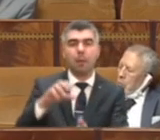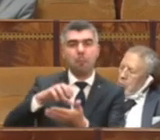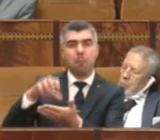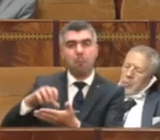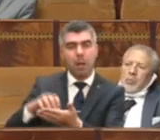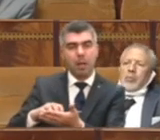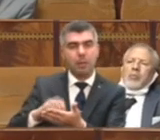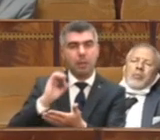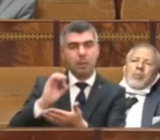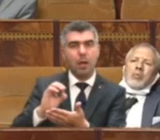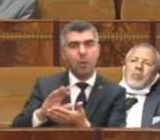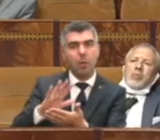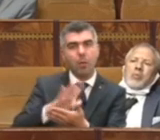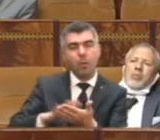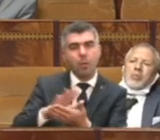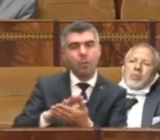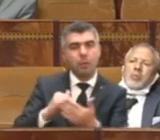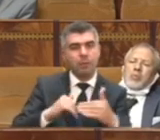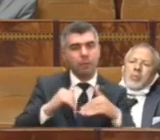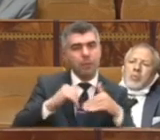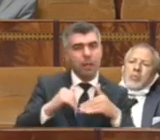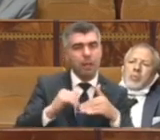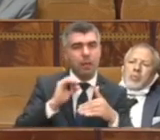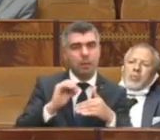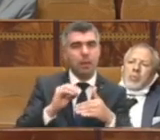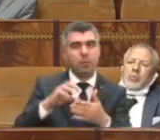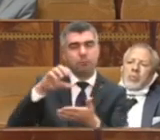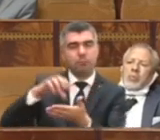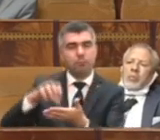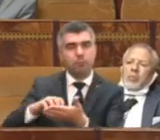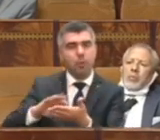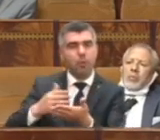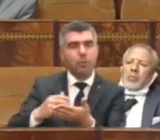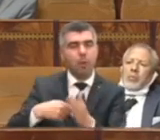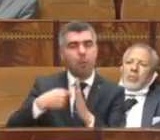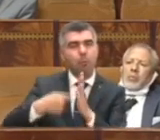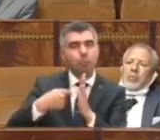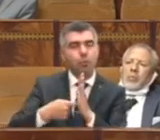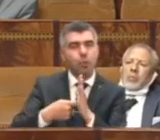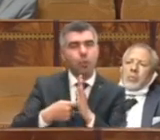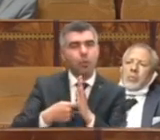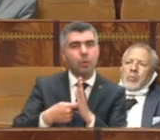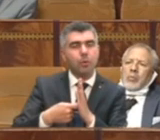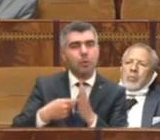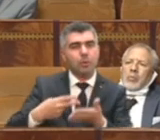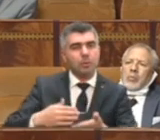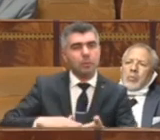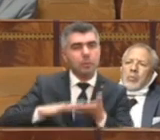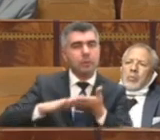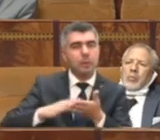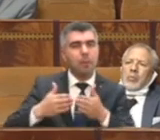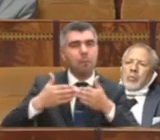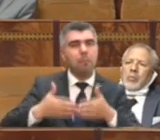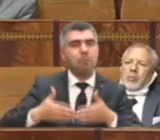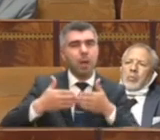مخصصة للأنشطة المرتبطة باللوجستيك ذات جودة عالية على غرار المشروع الرائد الذي تم تشينه مؤخرا بميناء طنجة